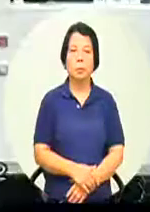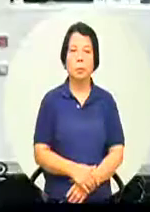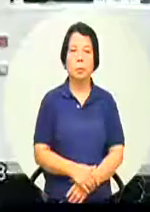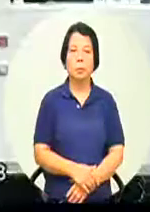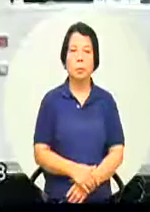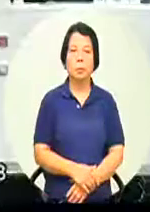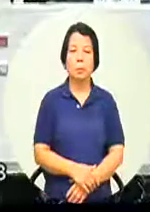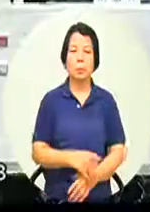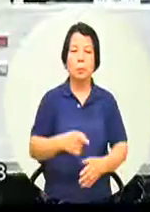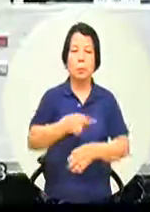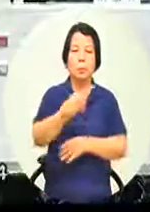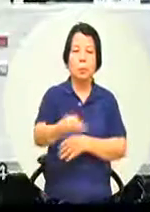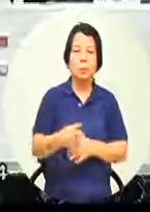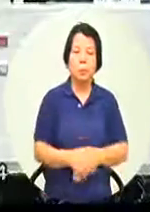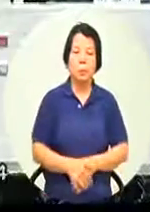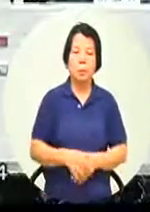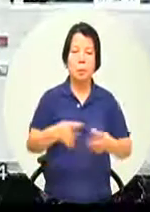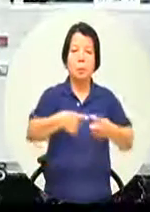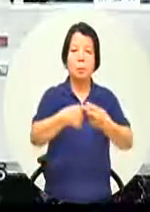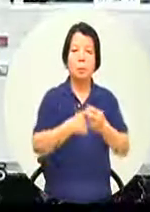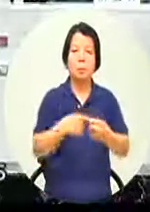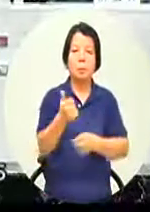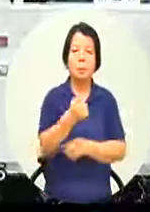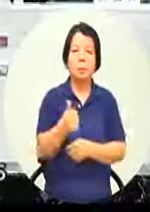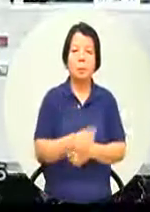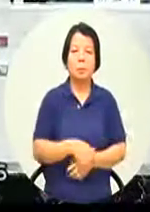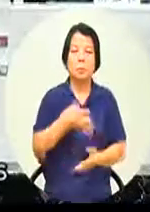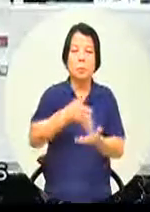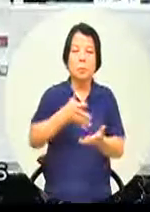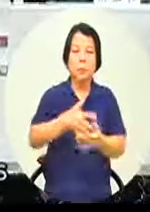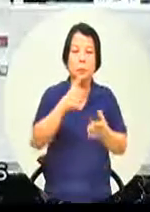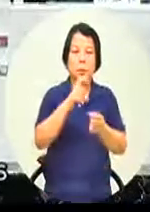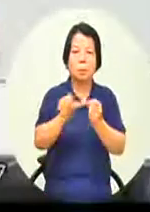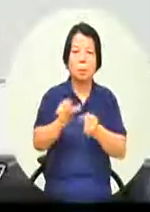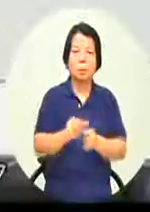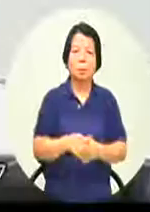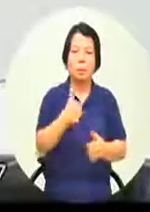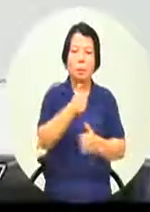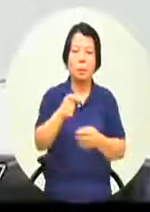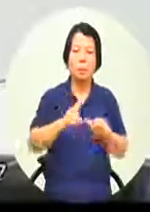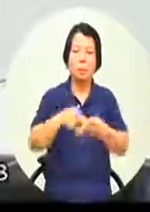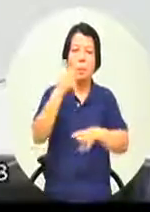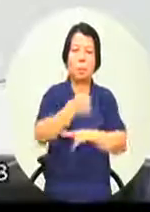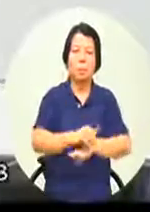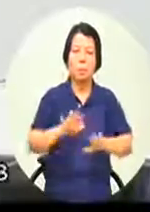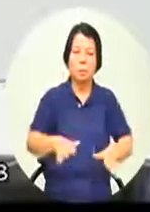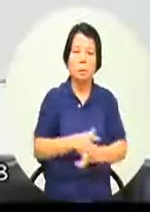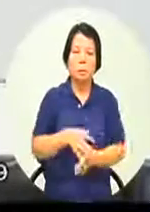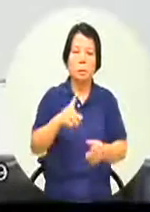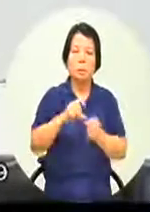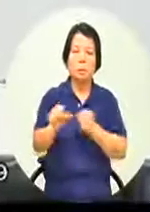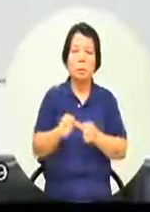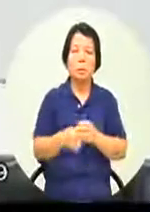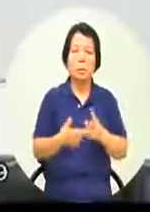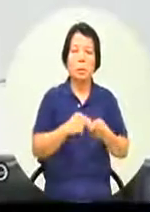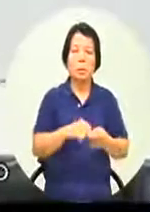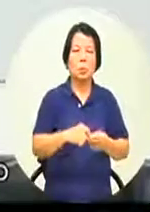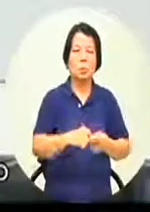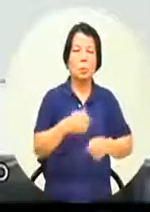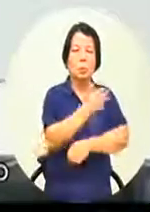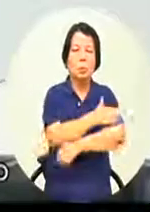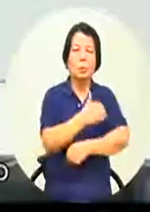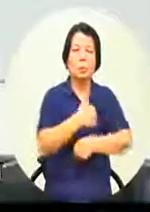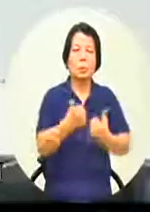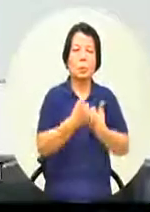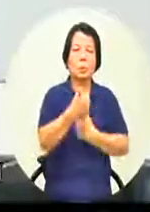好，接下来请李博义议员质询，时间15分钟。 谢谢主席，我今天的15分钟会跟陈正文议员共用